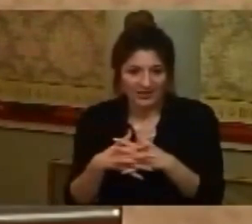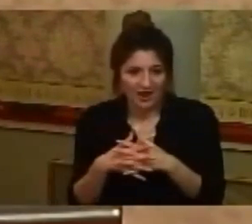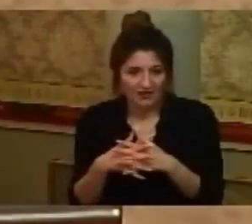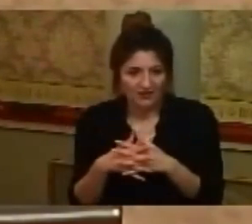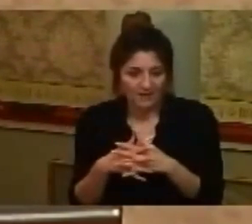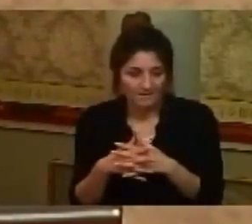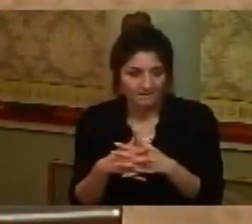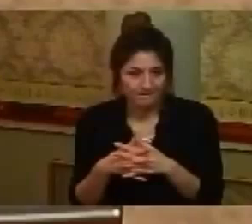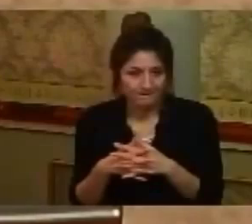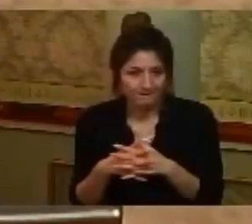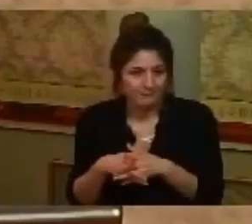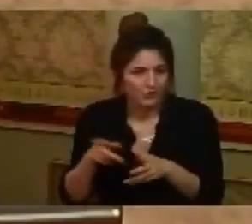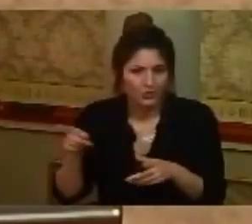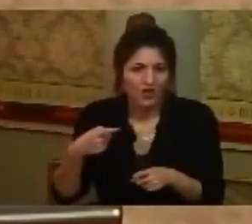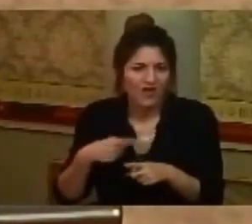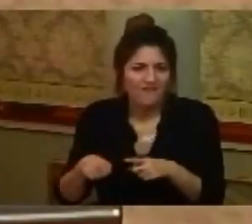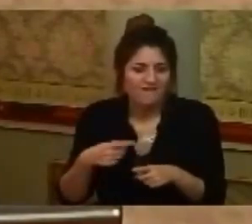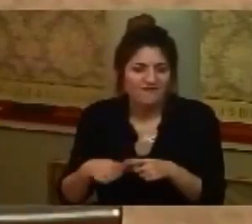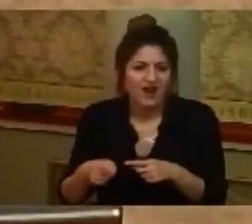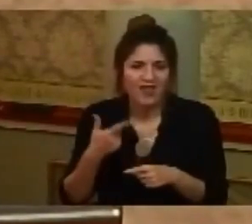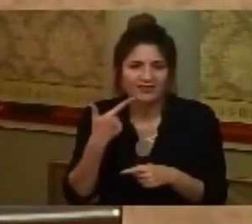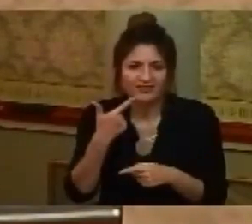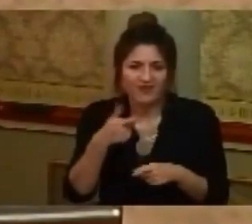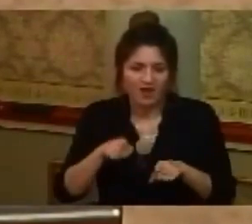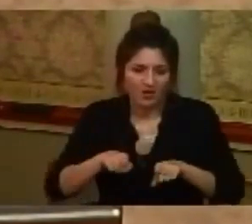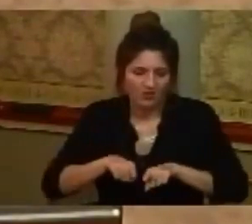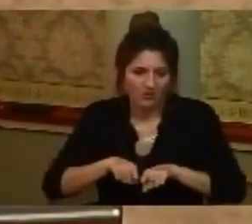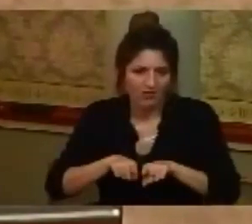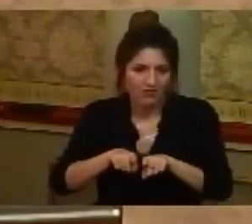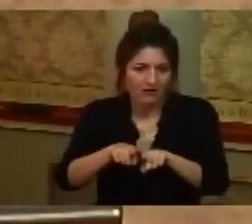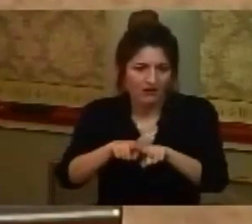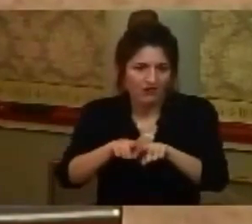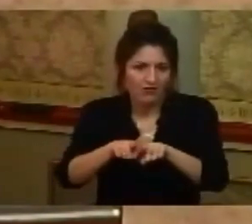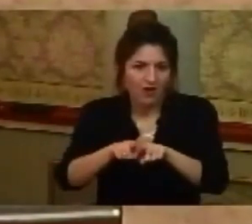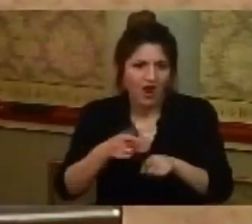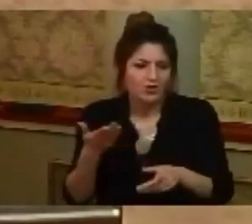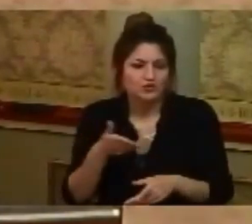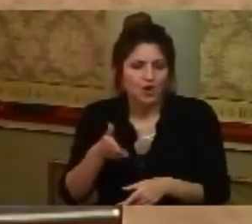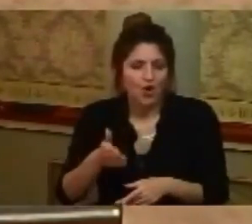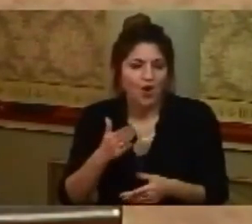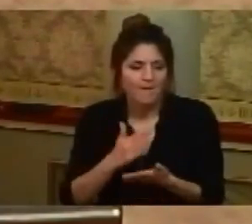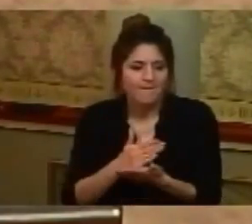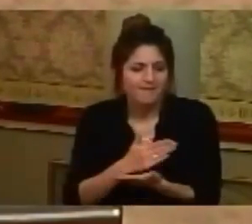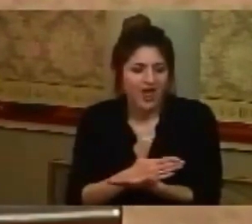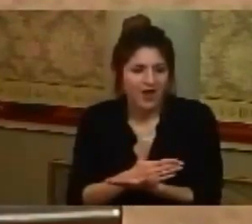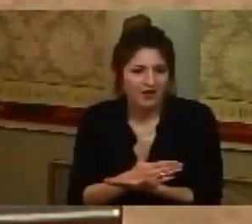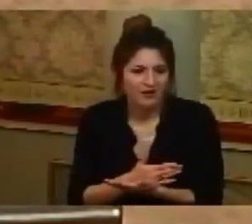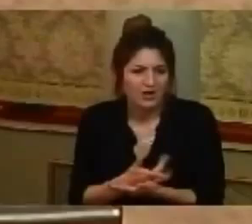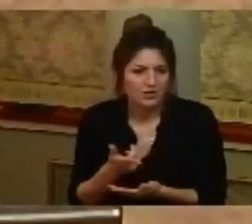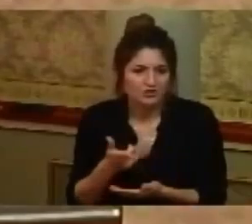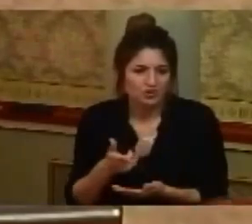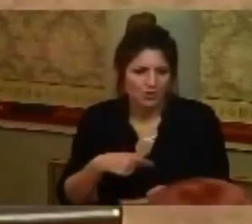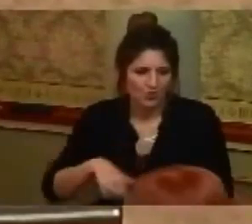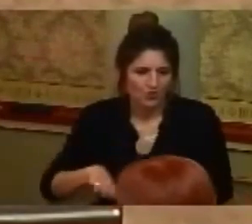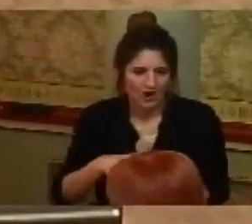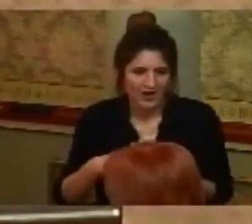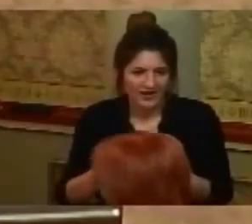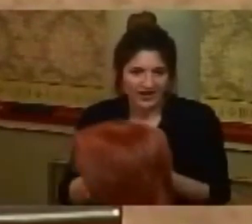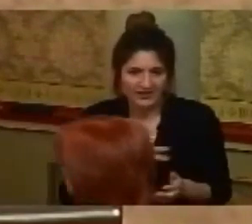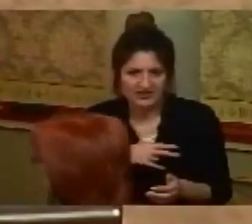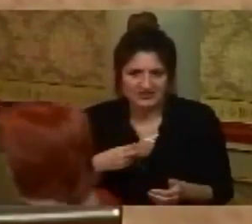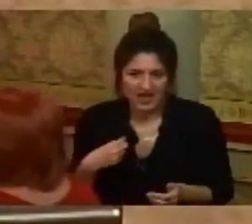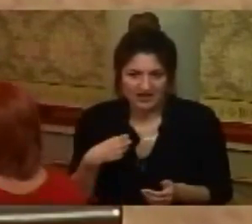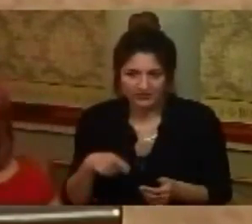gdje su fale praktički dvije paralelne ulice koje su po planu, odnosno po GUP-u Grada Zagreba